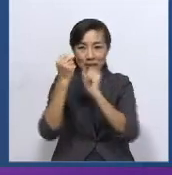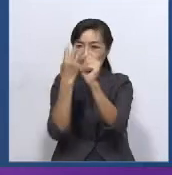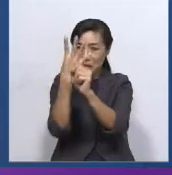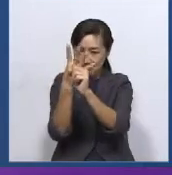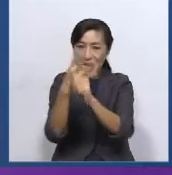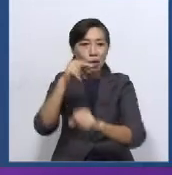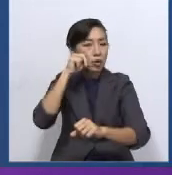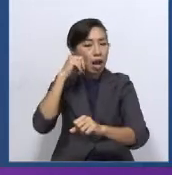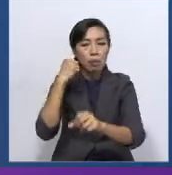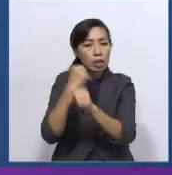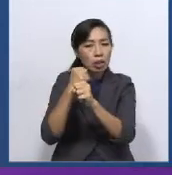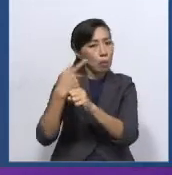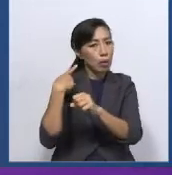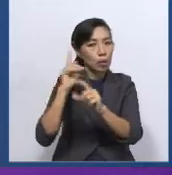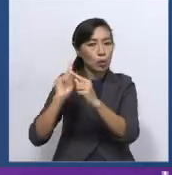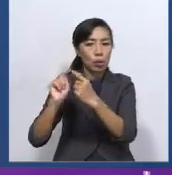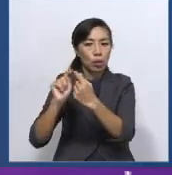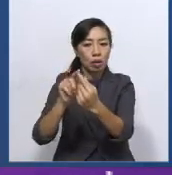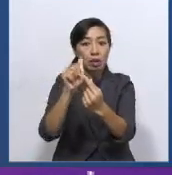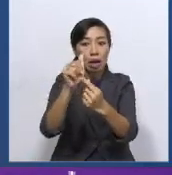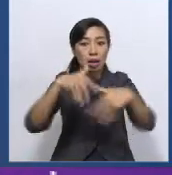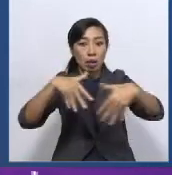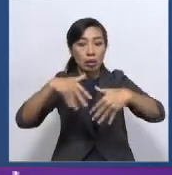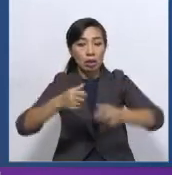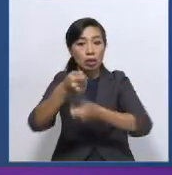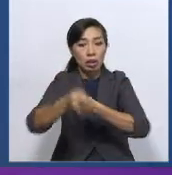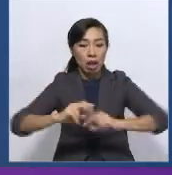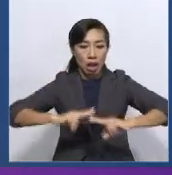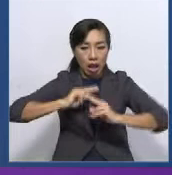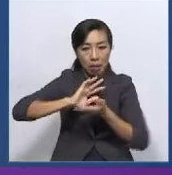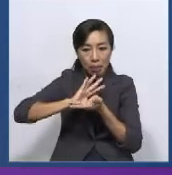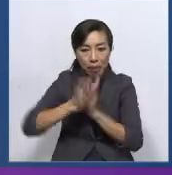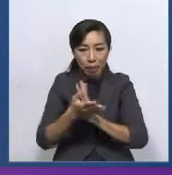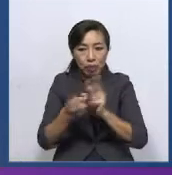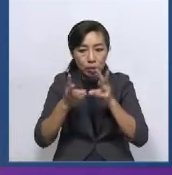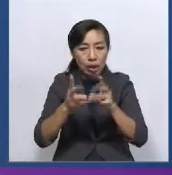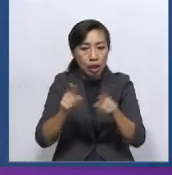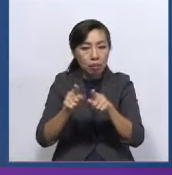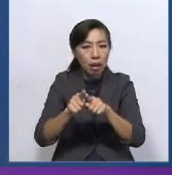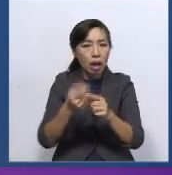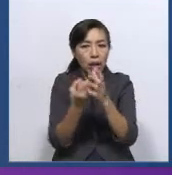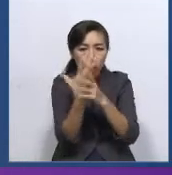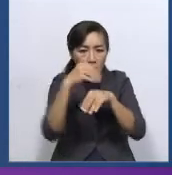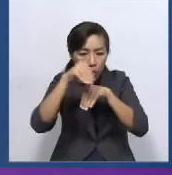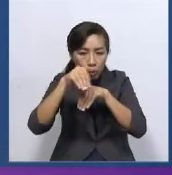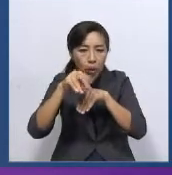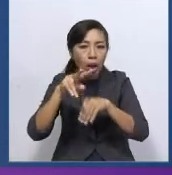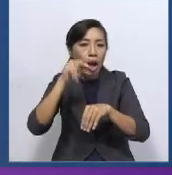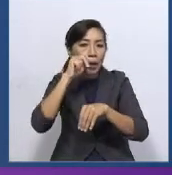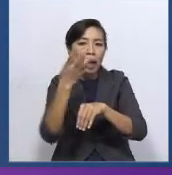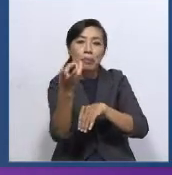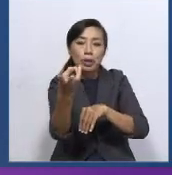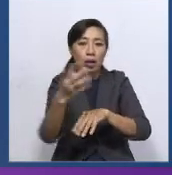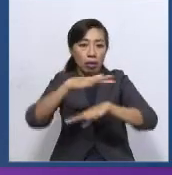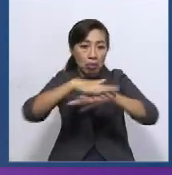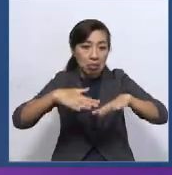สบผลสำเร็จแล้วก็เกษตรกรที่อยู่ในพื้นที่ก็มีการปรับระบบการผลิตให้เป็นเกษตรที่ใช้น้ำน้อยลงลดพื้นที่การทำนาลงนะ